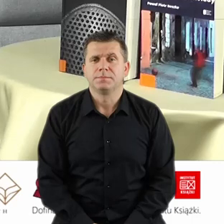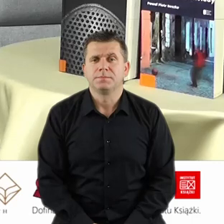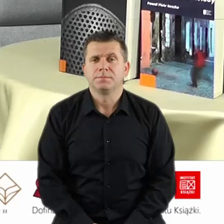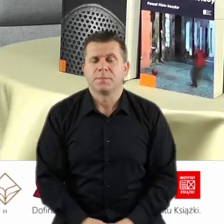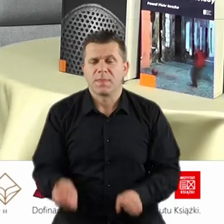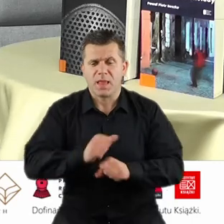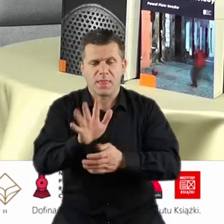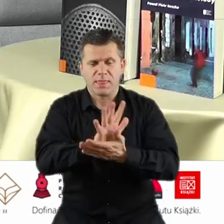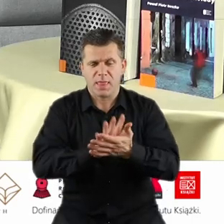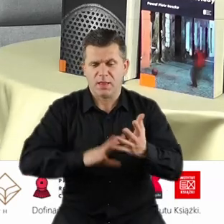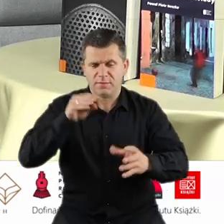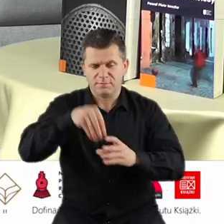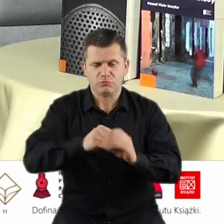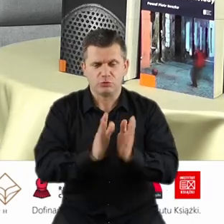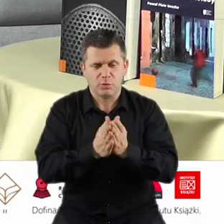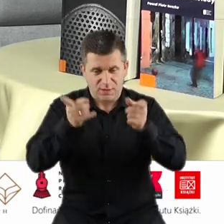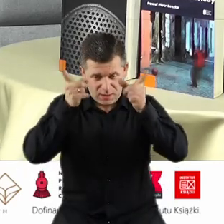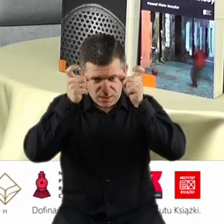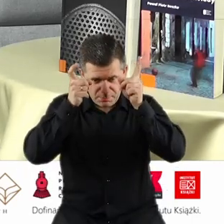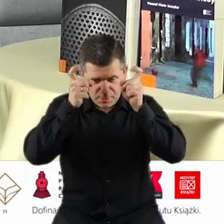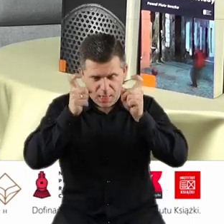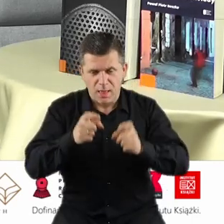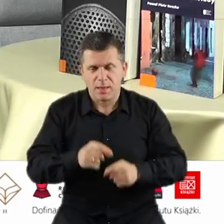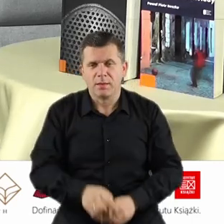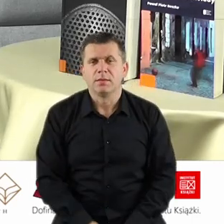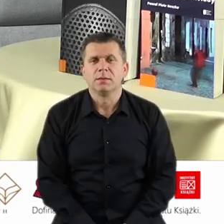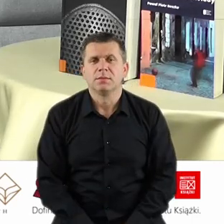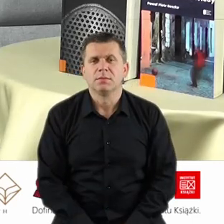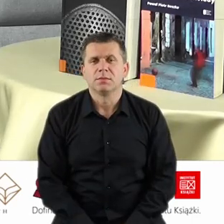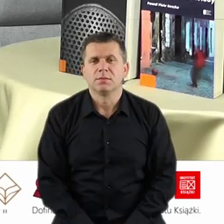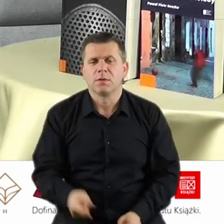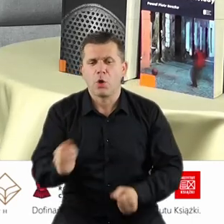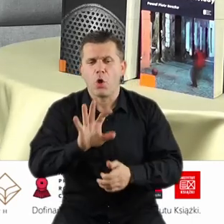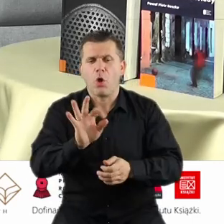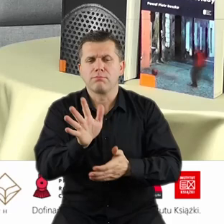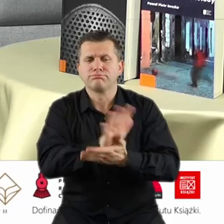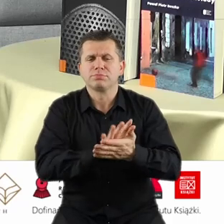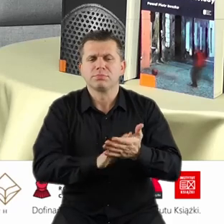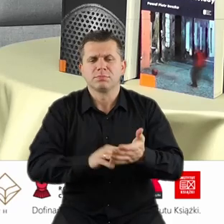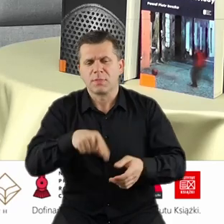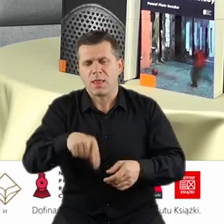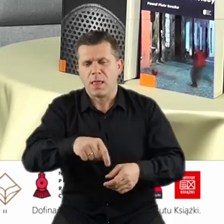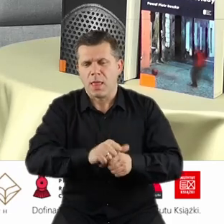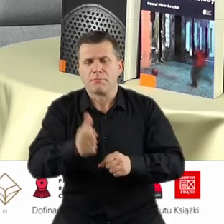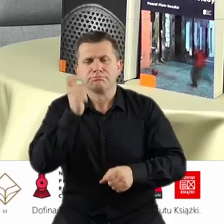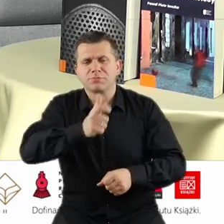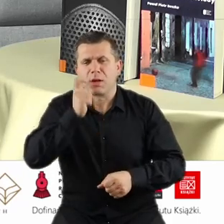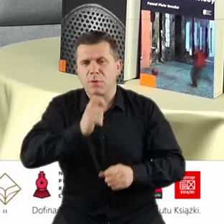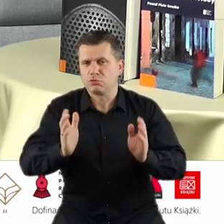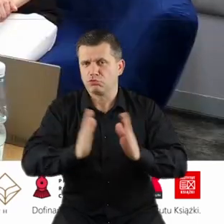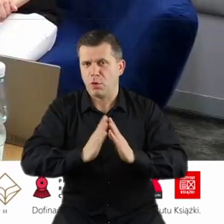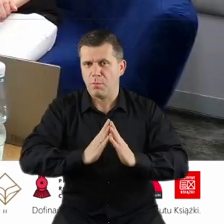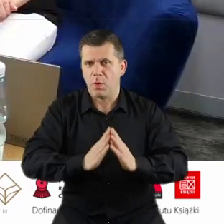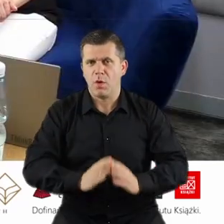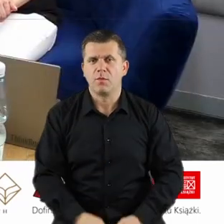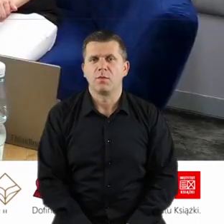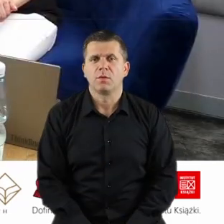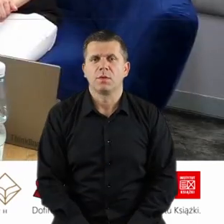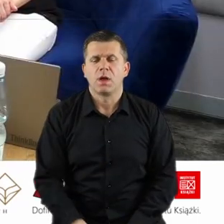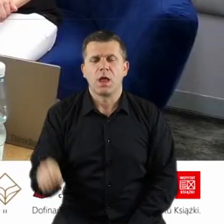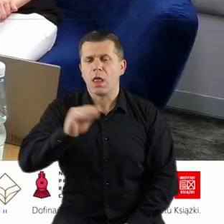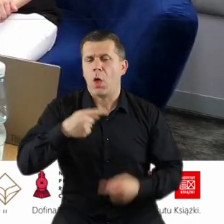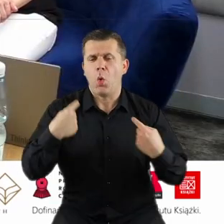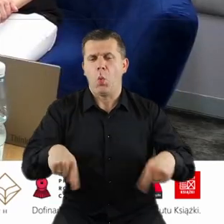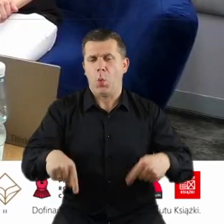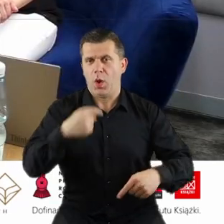Ale też jest też na przykład taki tekst w Diable, to też jest tekst o przemocy domowej. Aha,